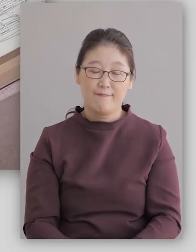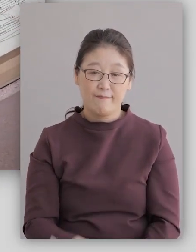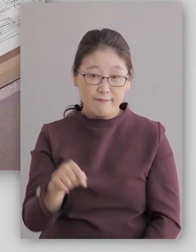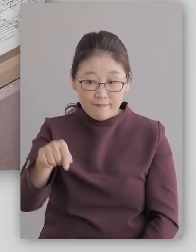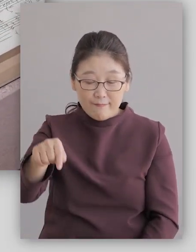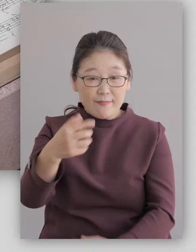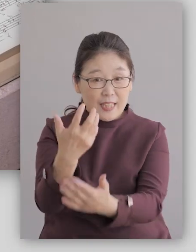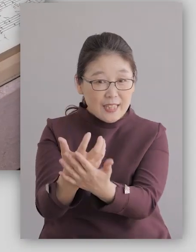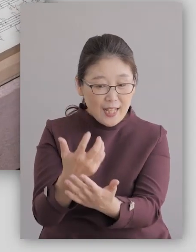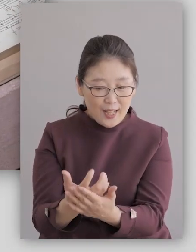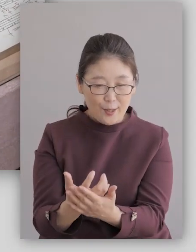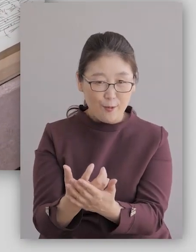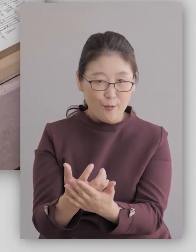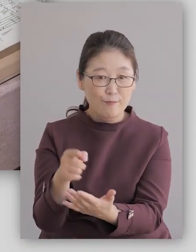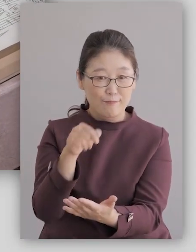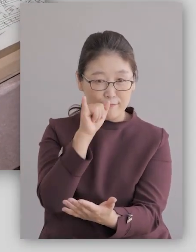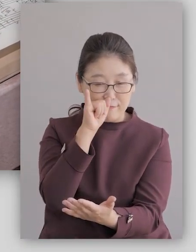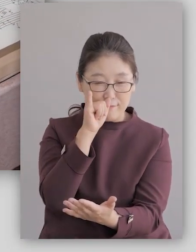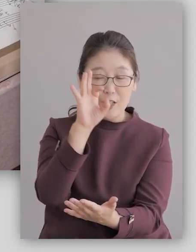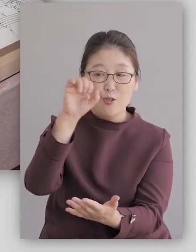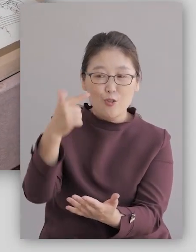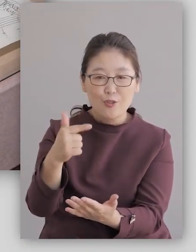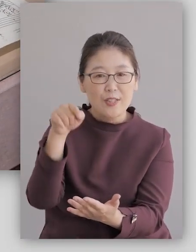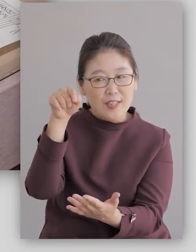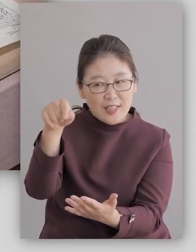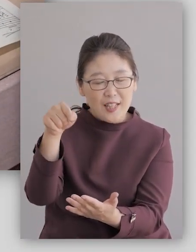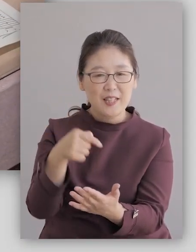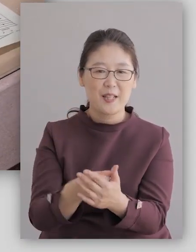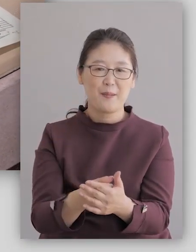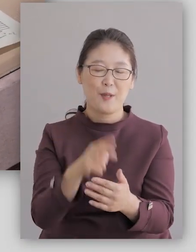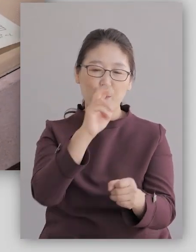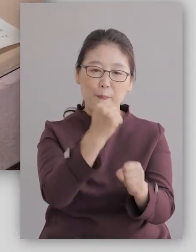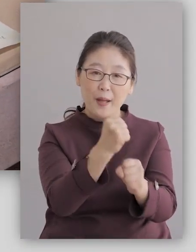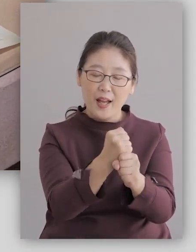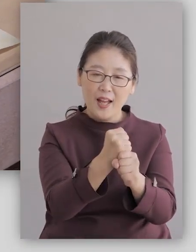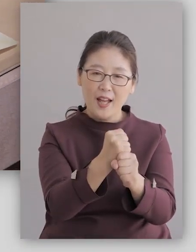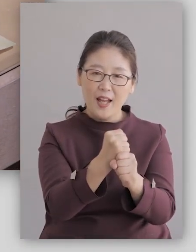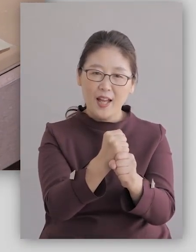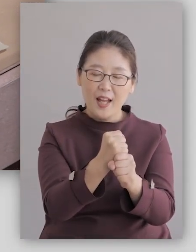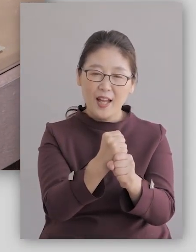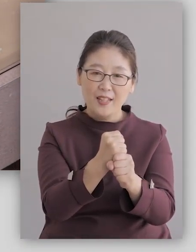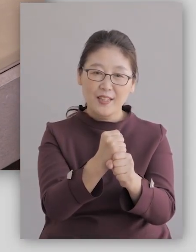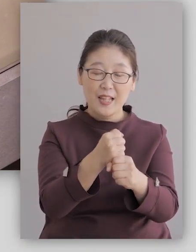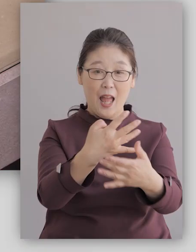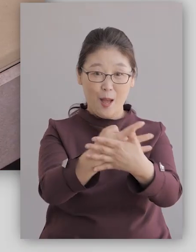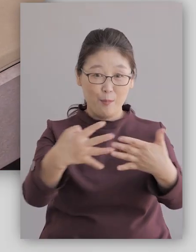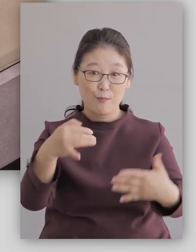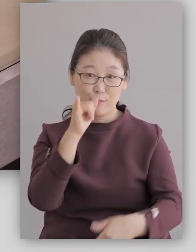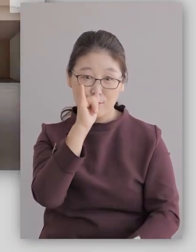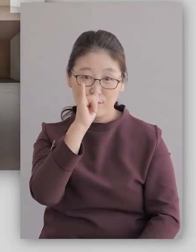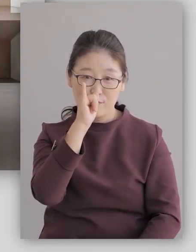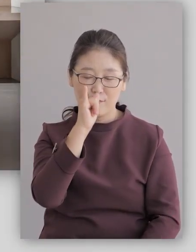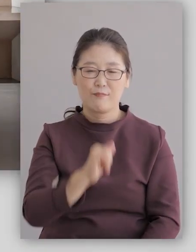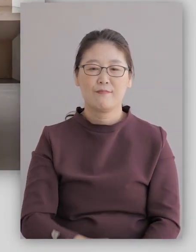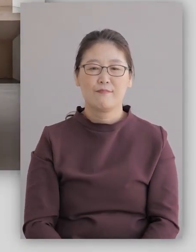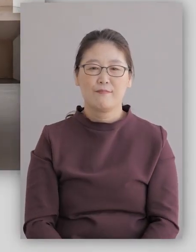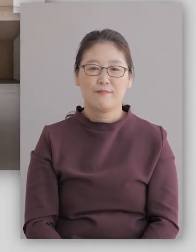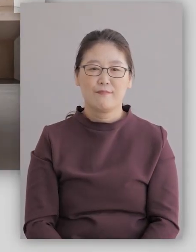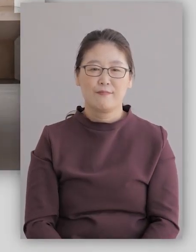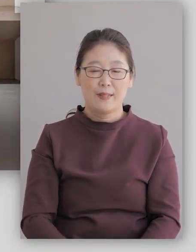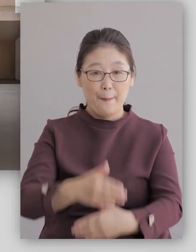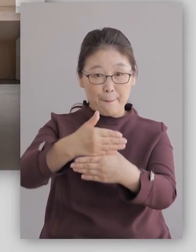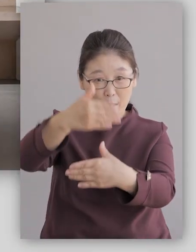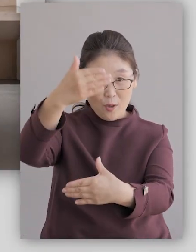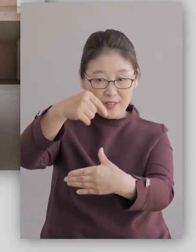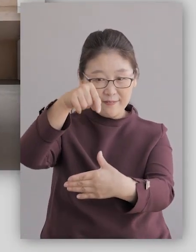여기 자료관을 보시면 윤희상 선생님의 이마주 친필 악보를 보실 수가 있어요. 그리고 벽에